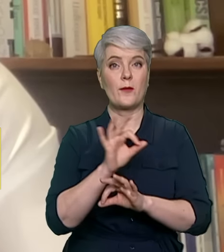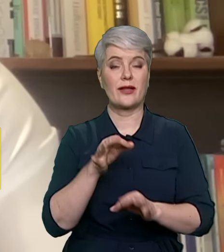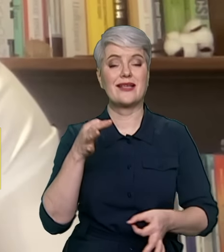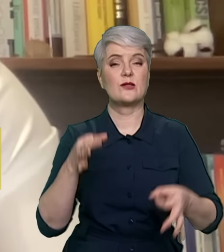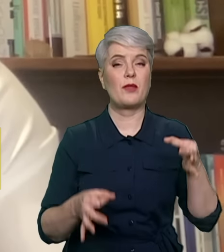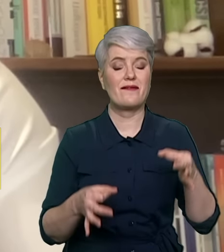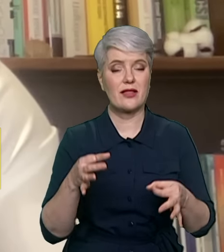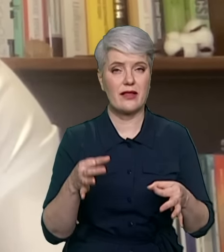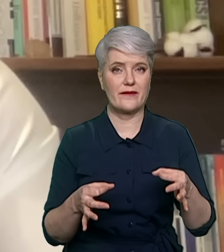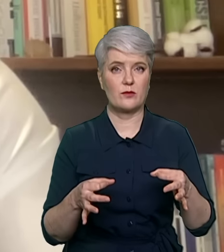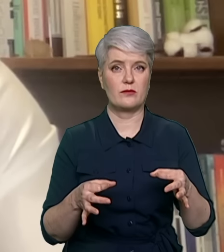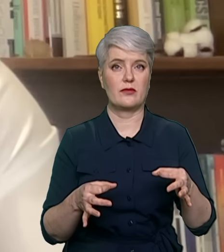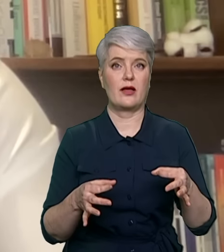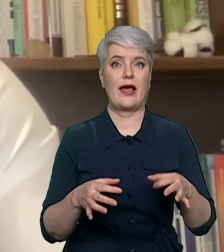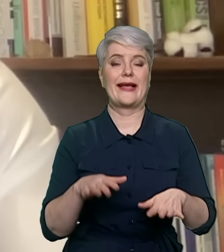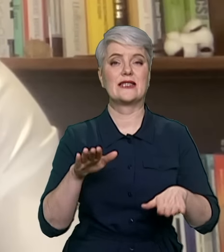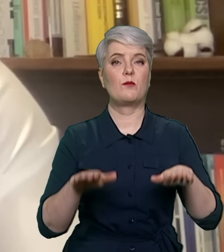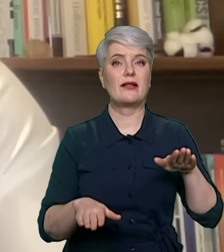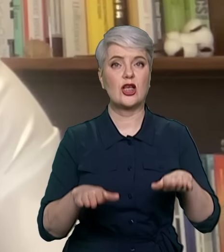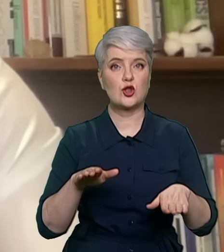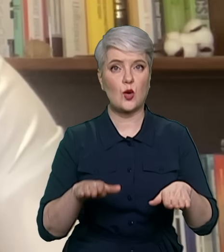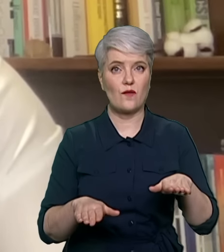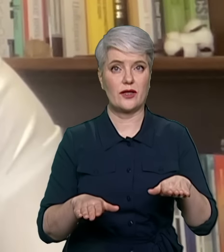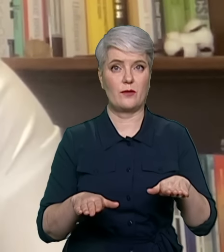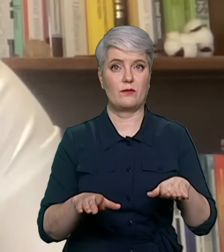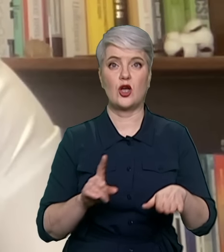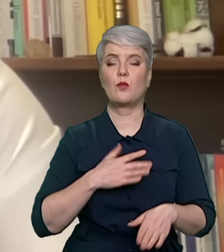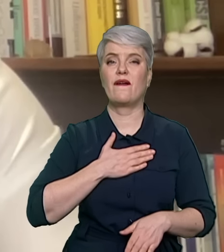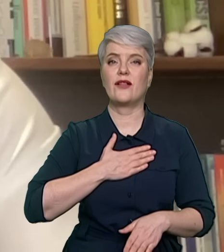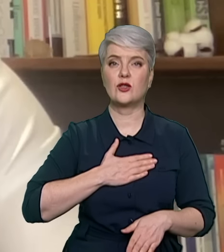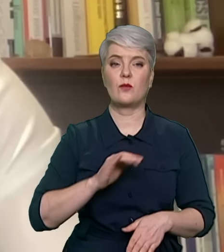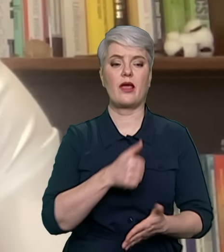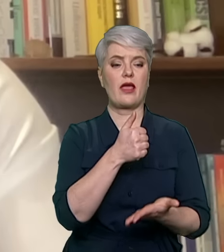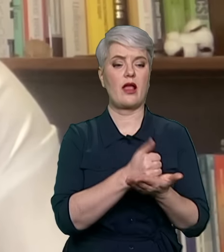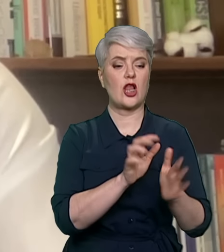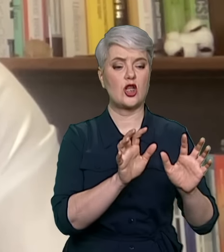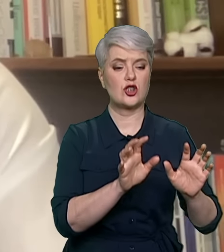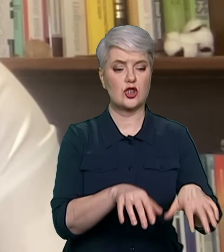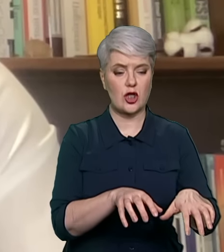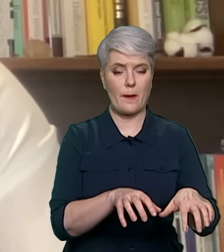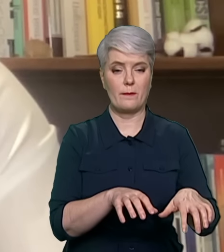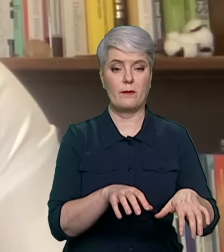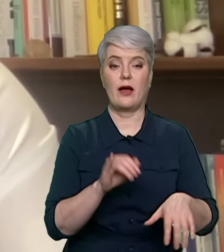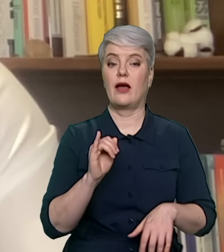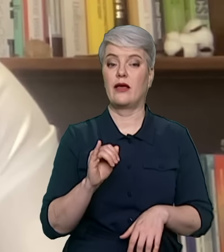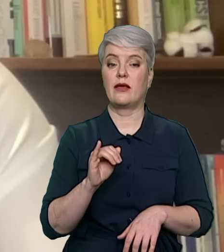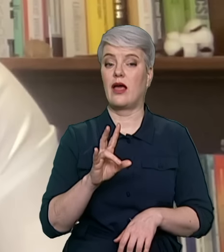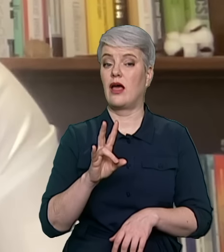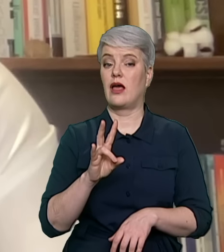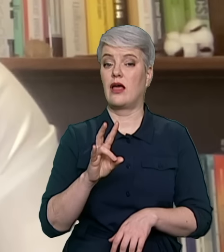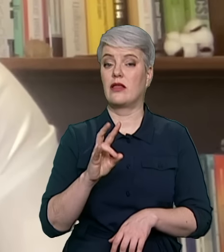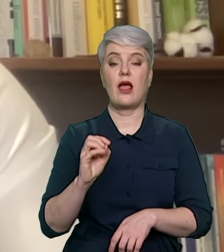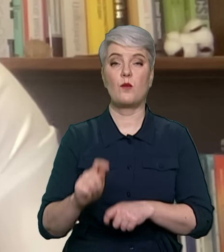збалансованим, такий, що буде влаштовувати і Генеральний штаб, і не порушувати права людей